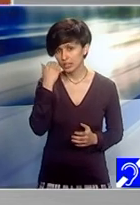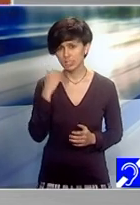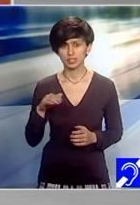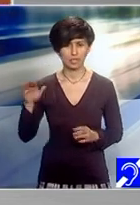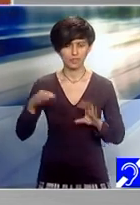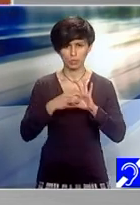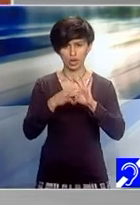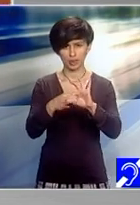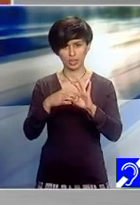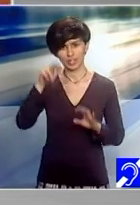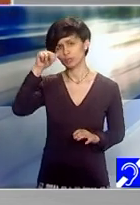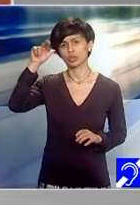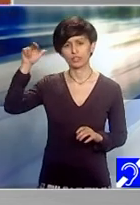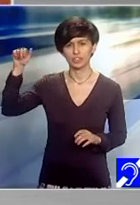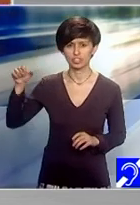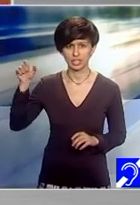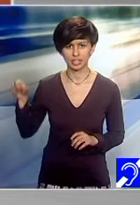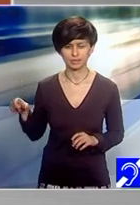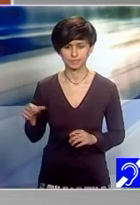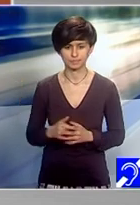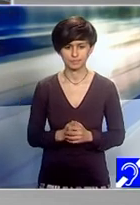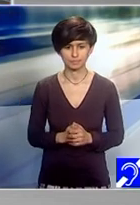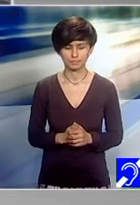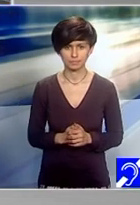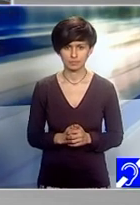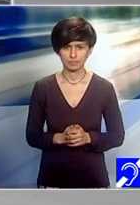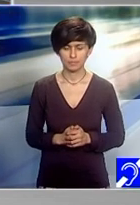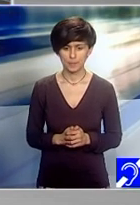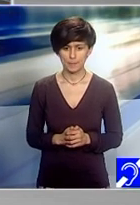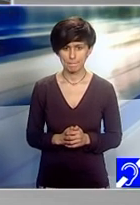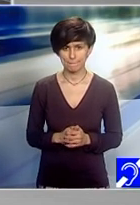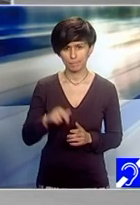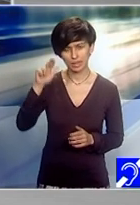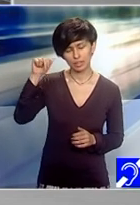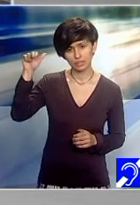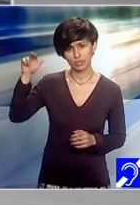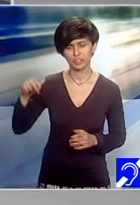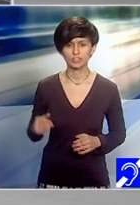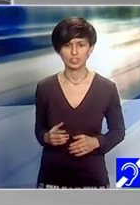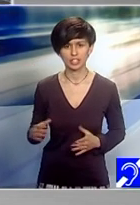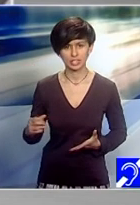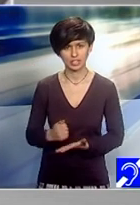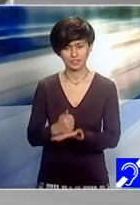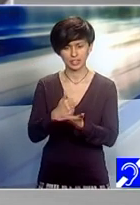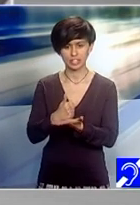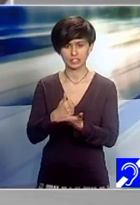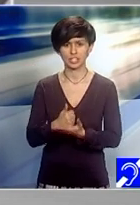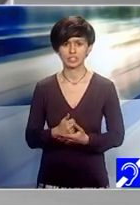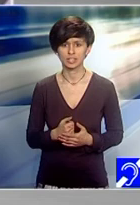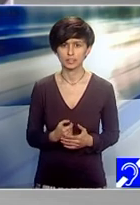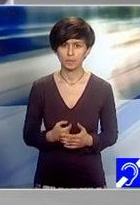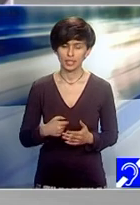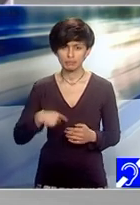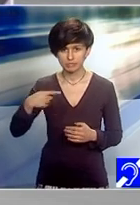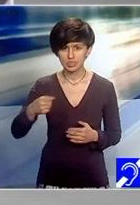norvegienii? Norvegienii suntem finanțați din aceste fonduri începând de anul trecut și va dura până în aprilie anul